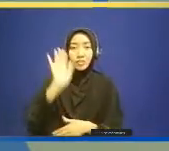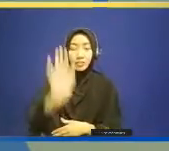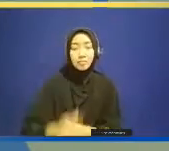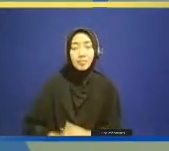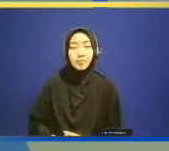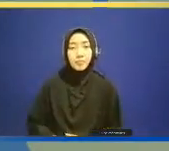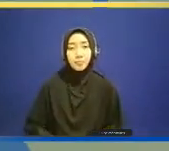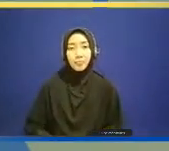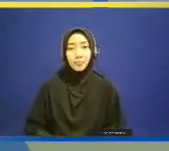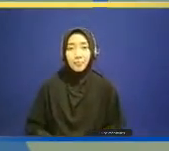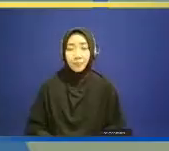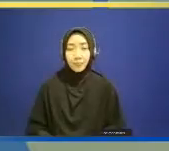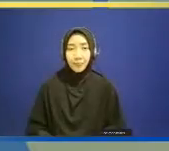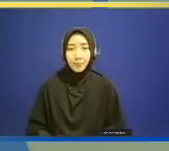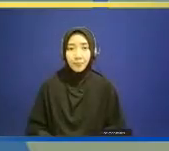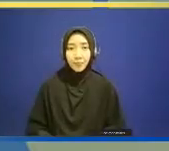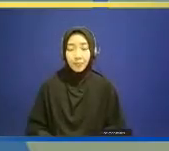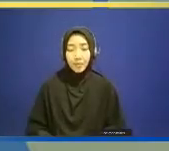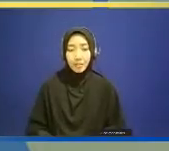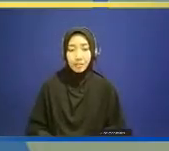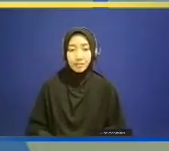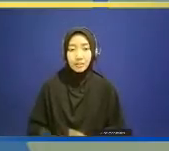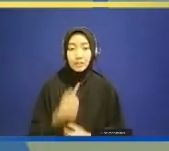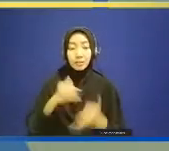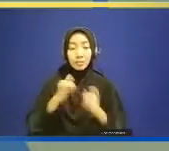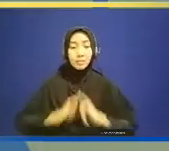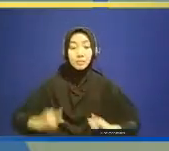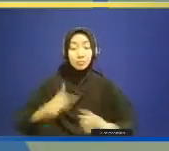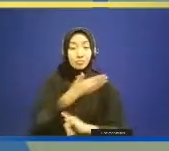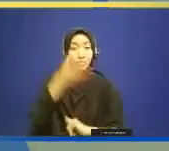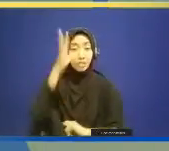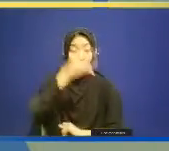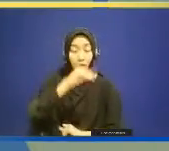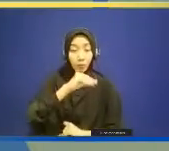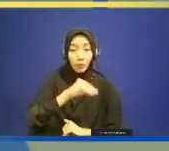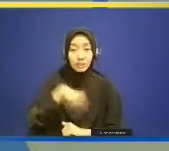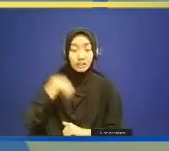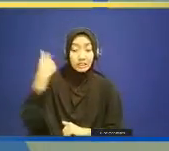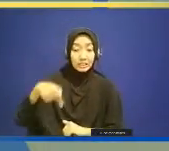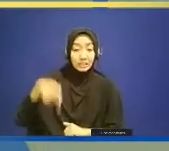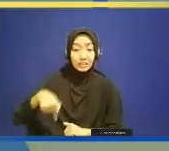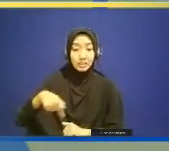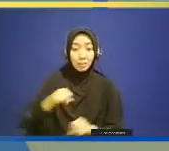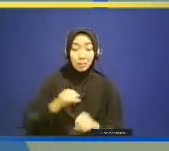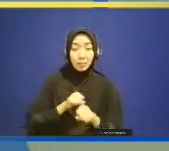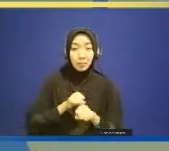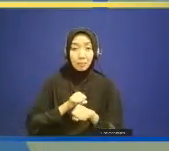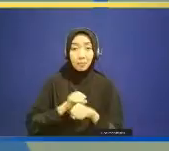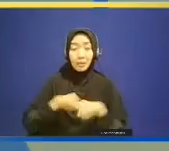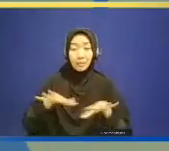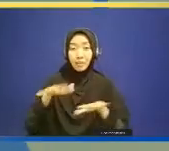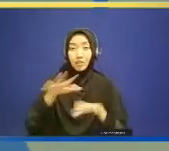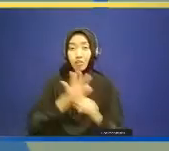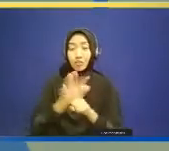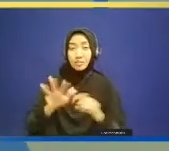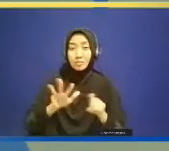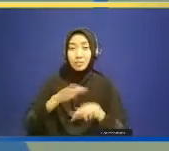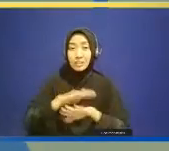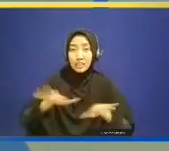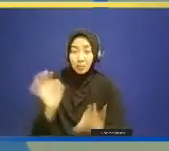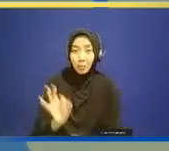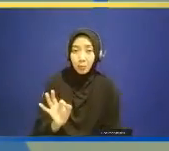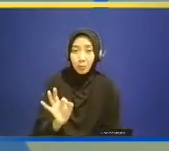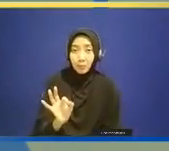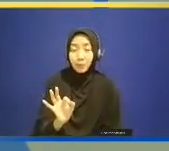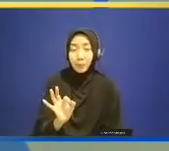datang kita sama-sama mengetahui bahwa hingga saat ini anda ini copy 19 memang belum berakhir